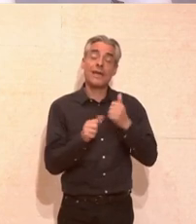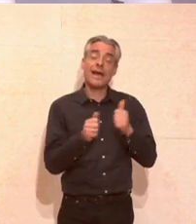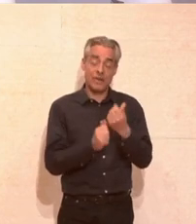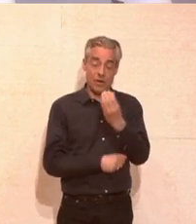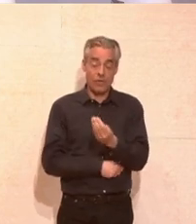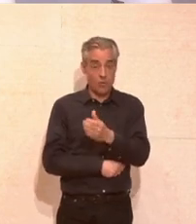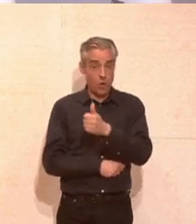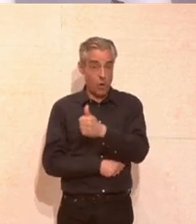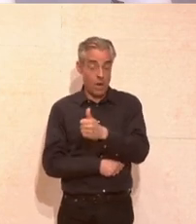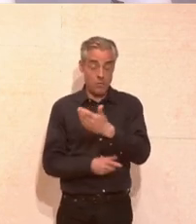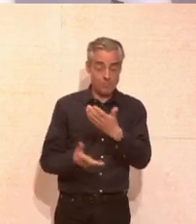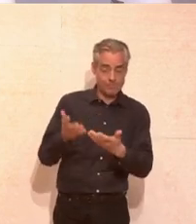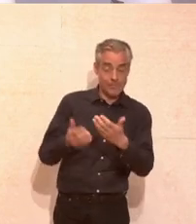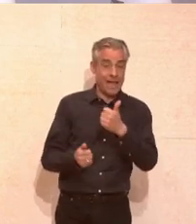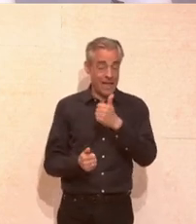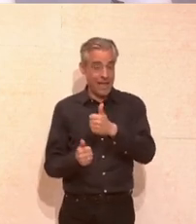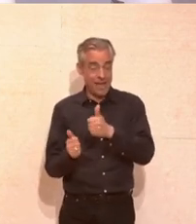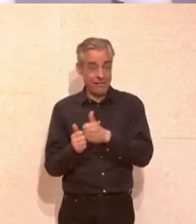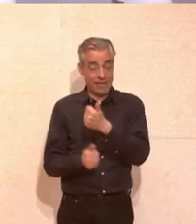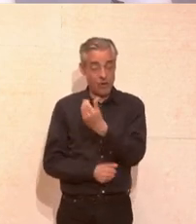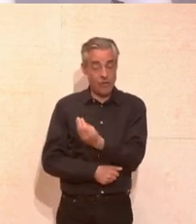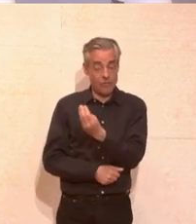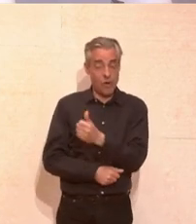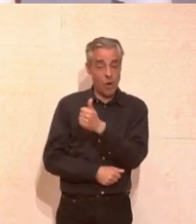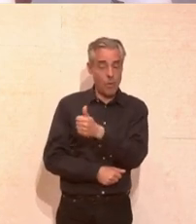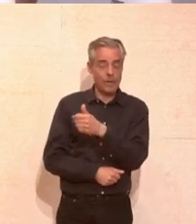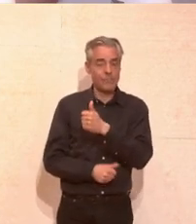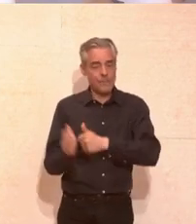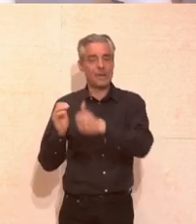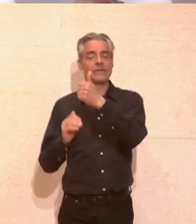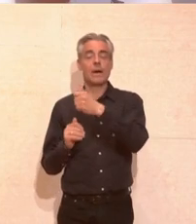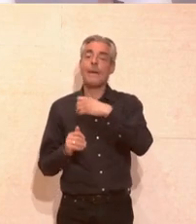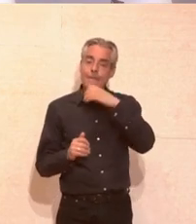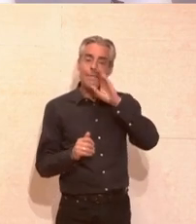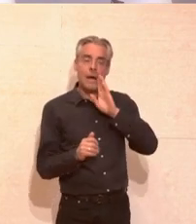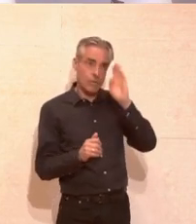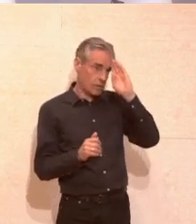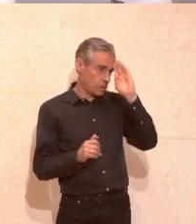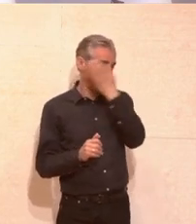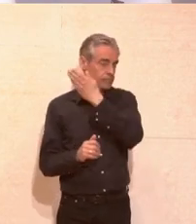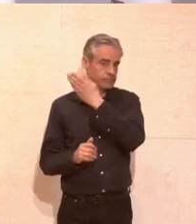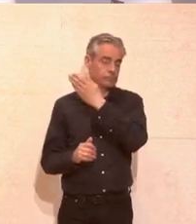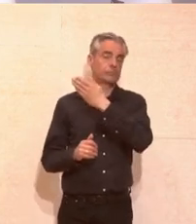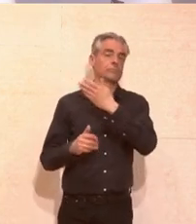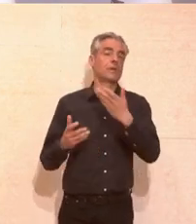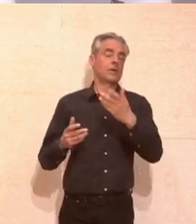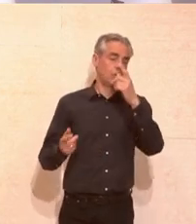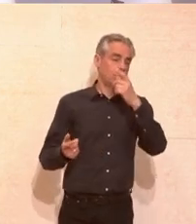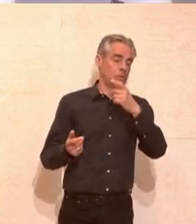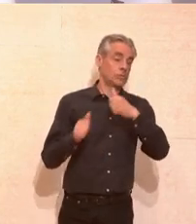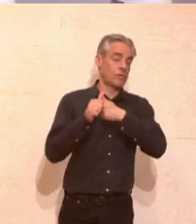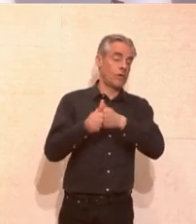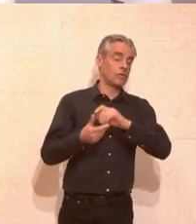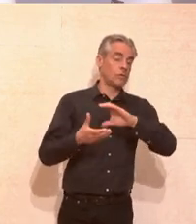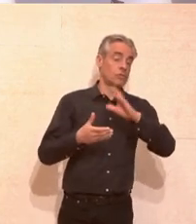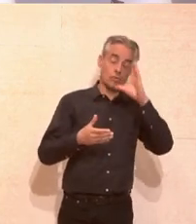même. On a pu voir, en travaillant avec les enfants, que finalement, les parents changent leurs attitudes par rapport au sommeil,